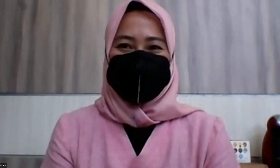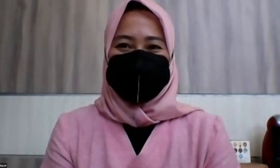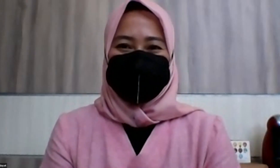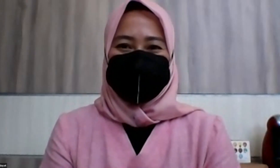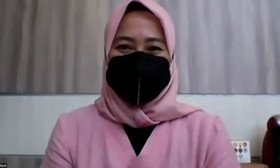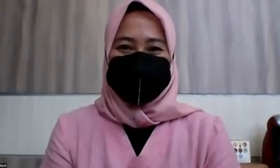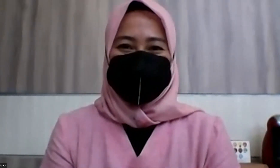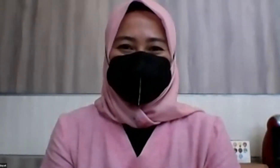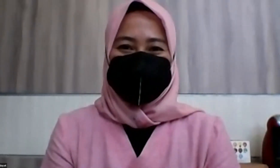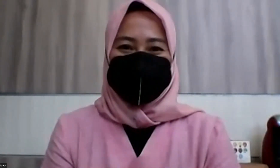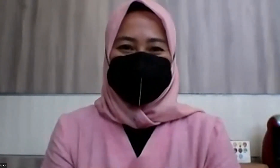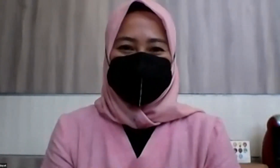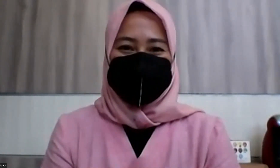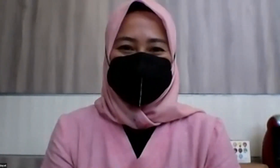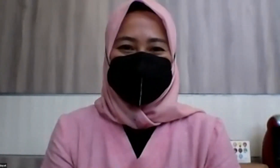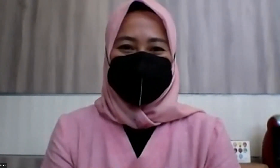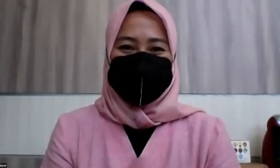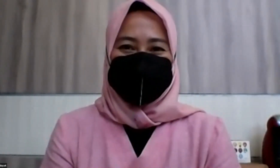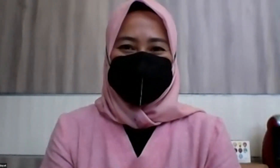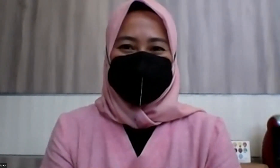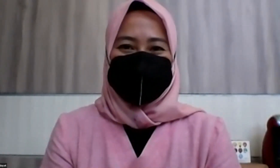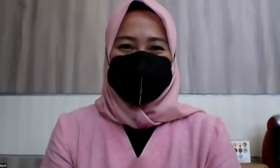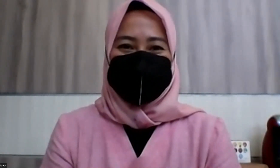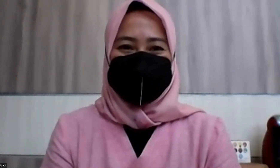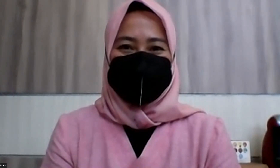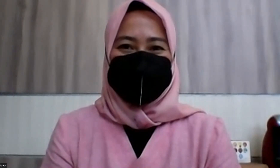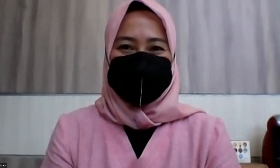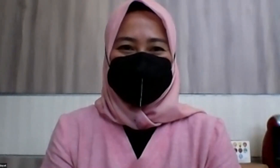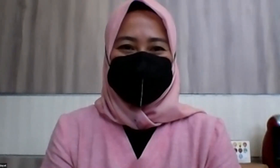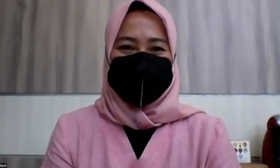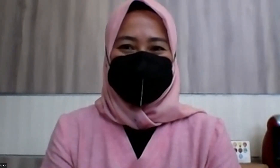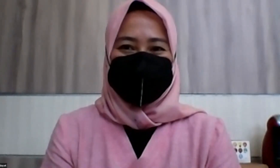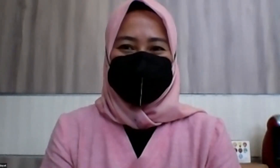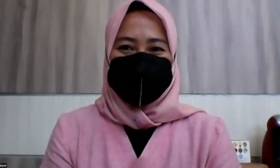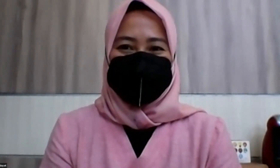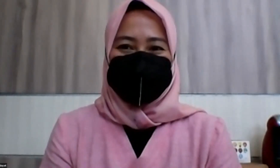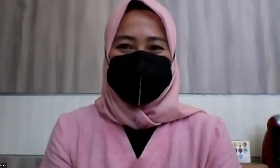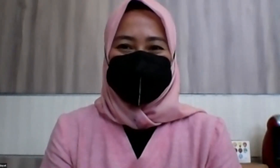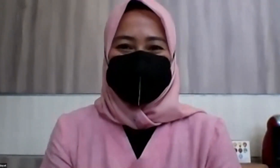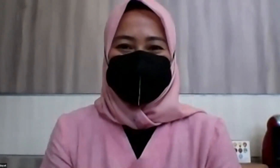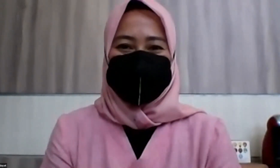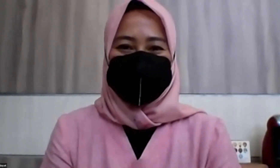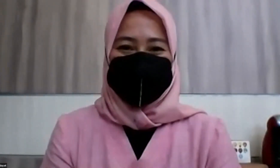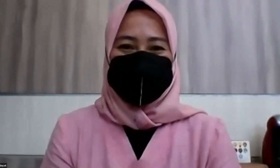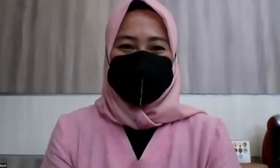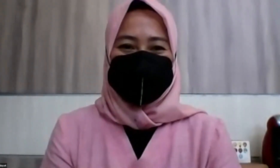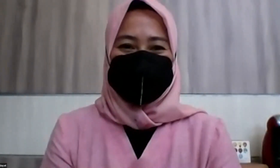Boleh Ibu Sulfiana, Ibu Esti, Ibu Ramadhaniati, boleh.